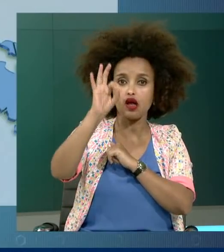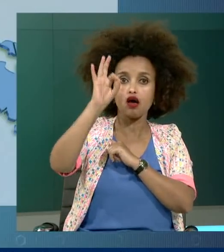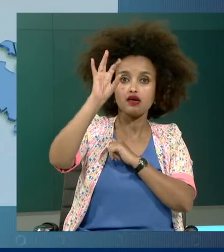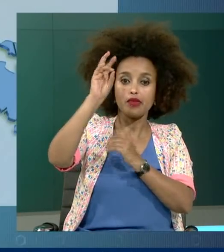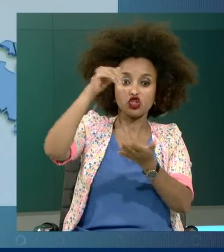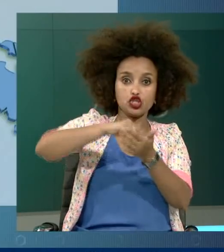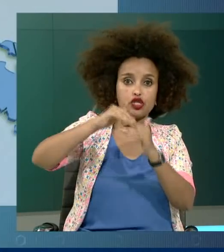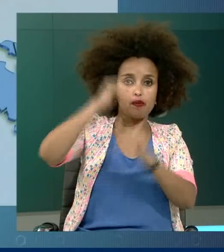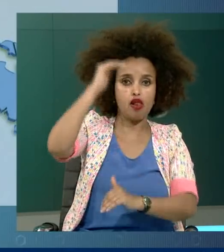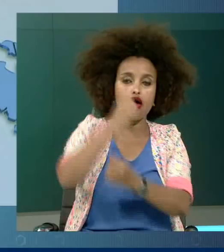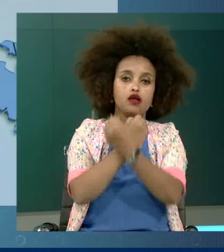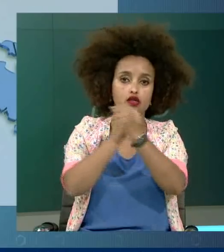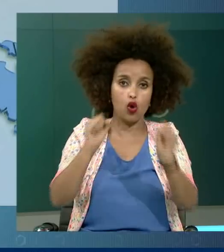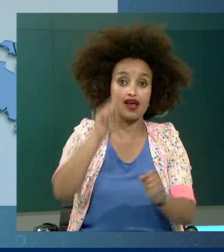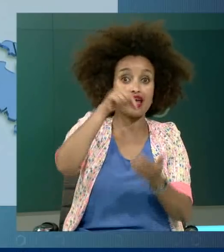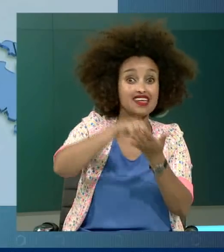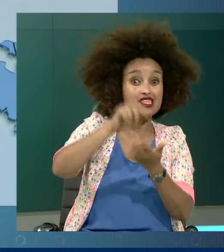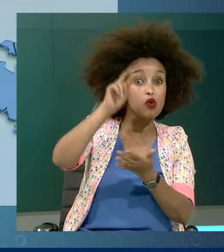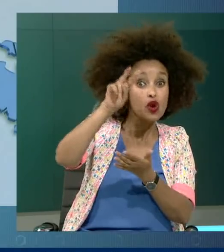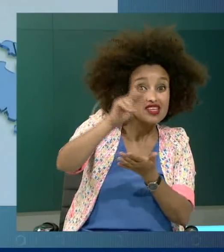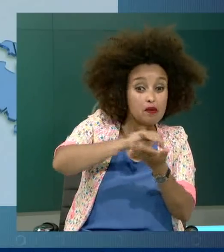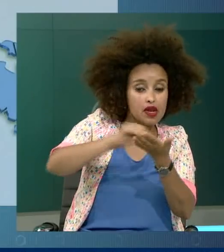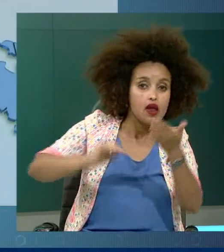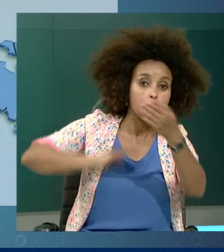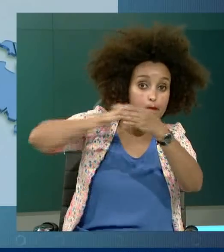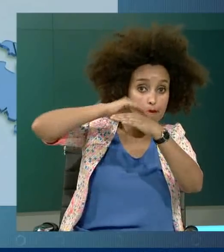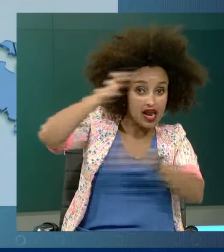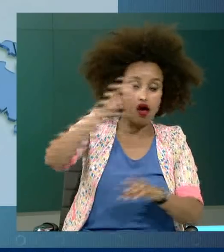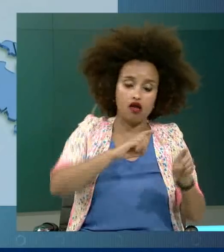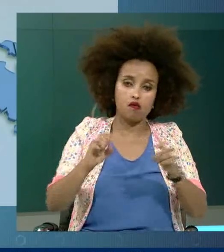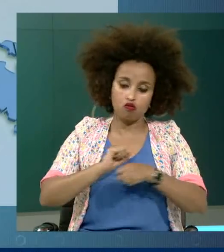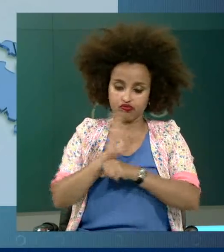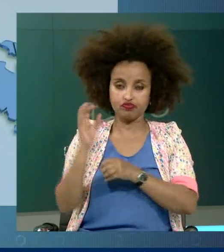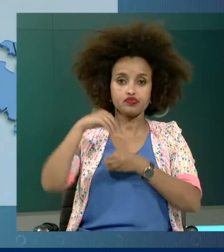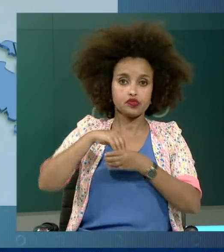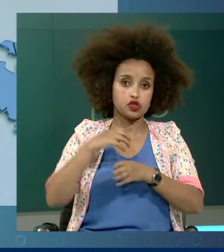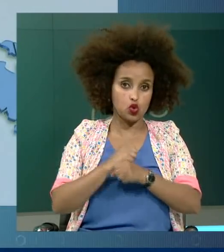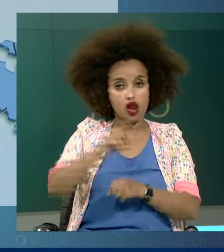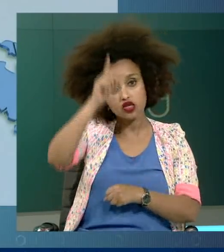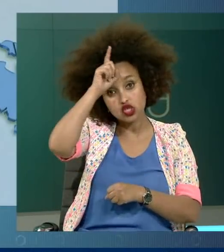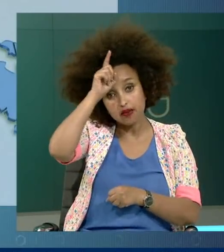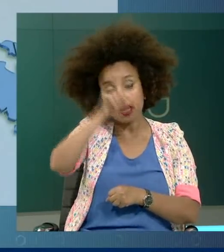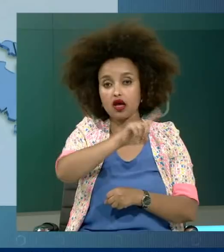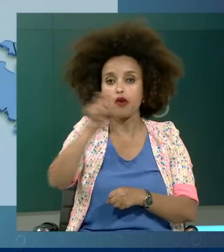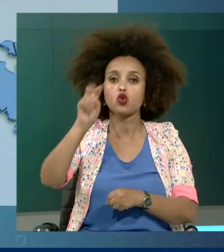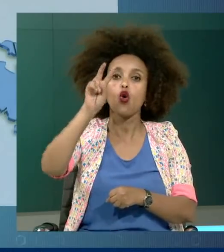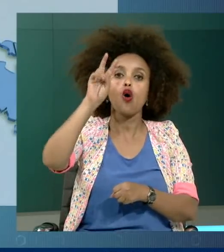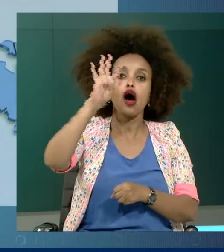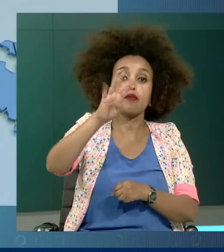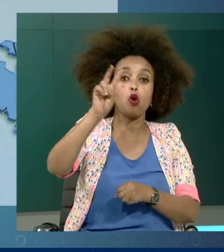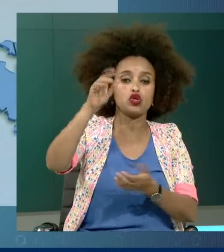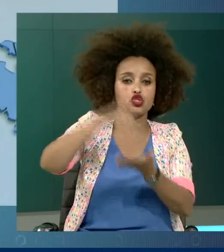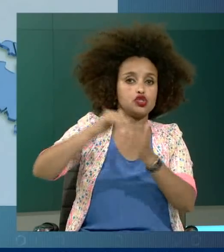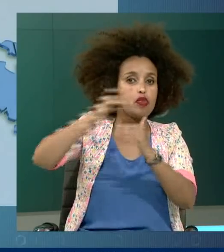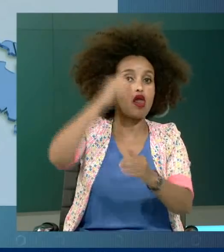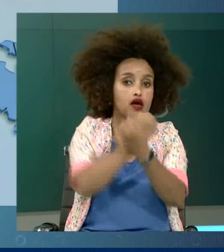ያገግመዋል ከ1.2 ሚሊዮን በላይ ደግሞ በቫይረሱ መያዛቸው ነው መረጃዎቹ የሚያሳዩት በጀርመን ከ142000 በላይ